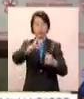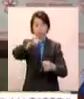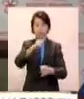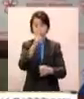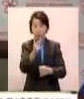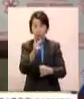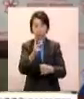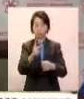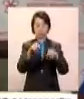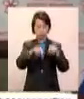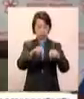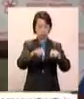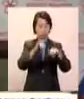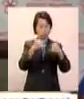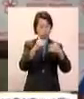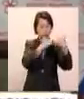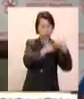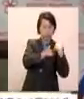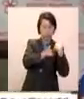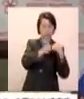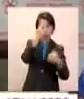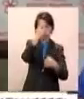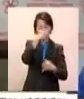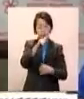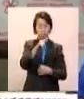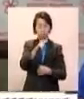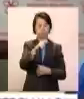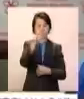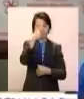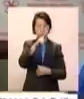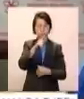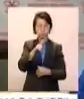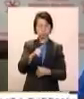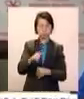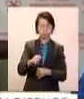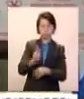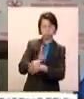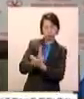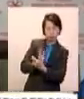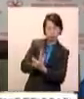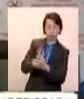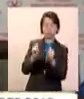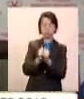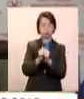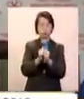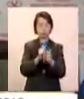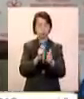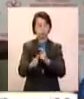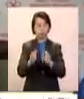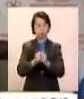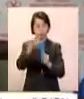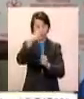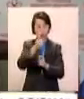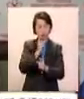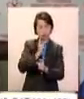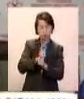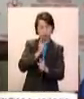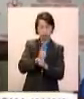jawatankuasa ini memainkan peranan yang penting dalam untuk filter dengan izin, di mana untuk